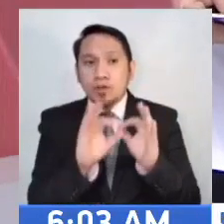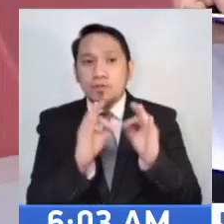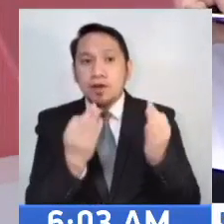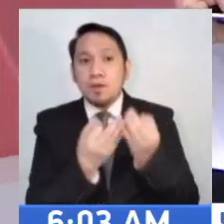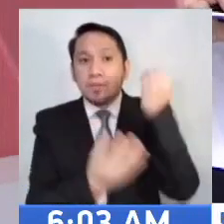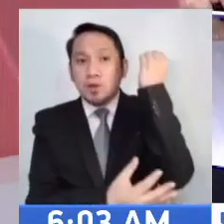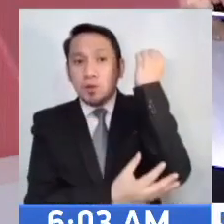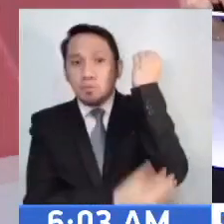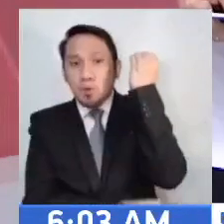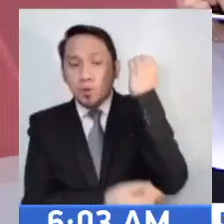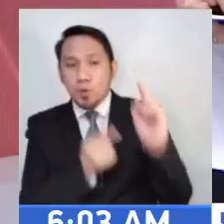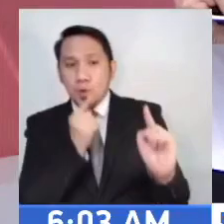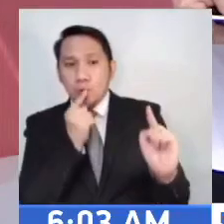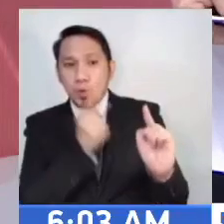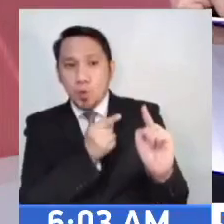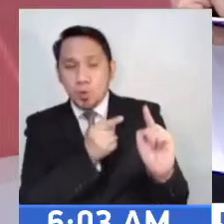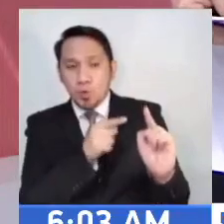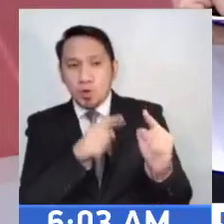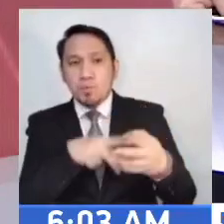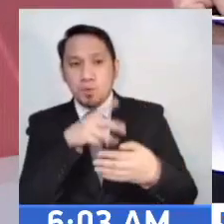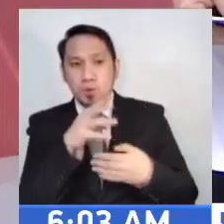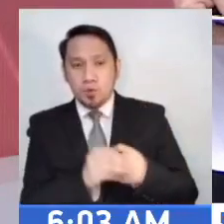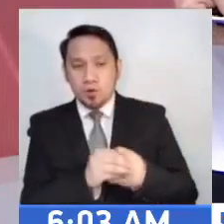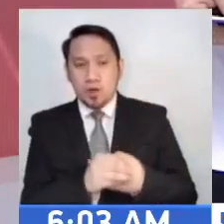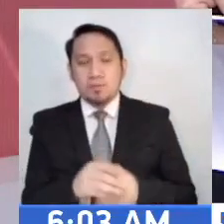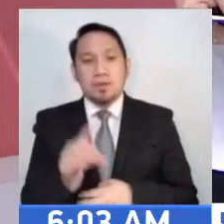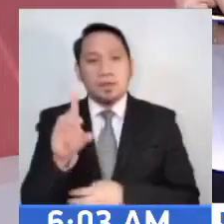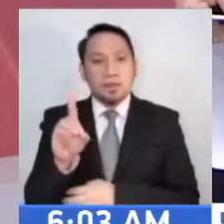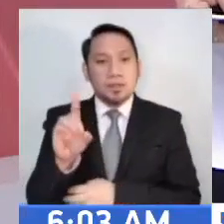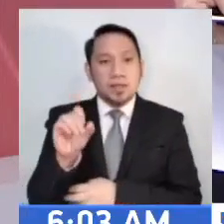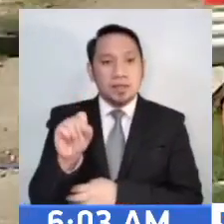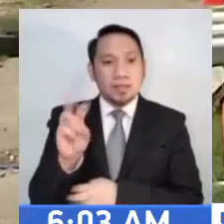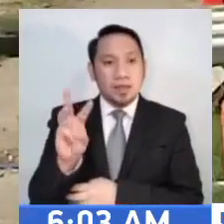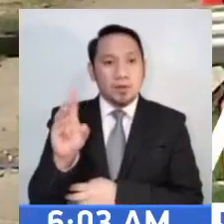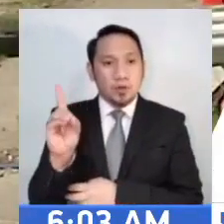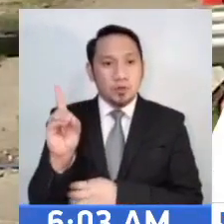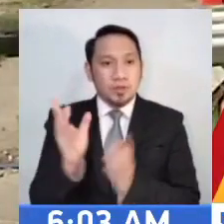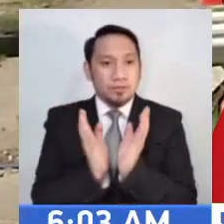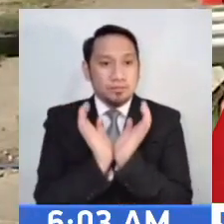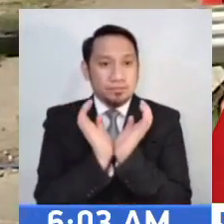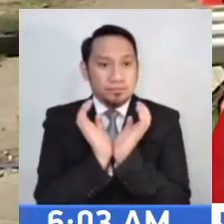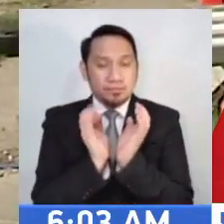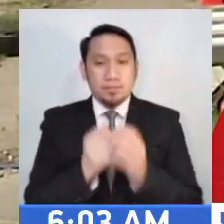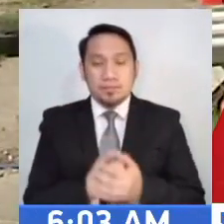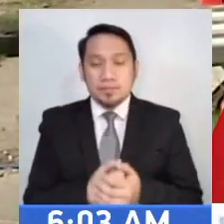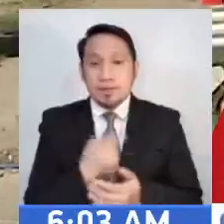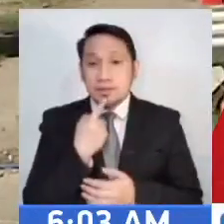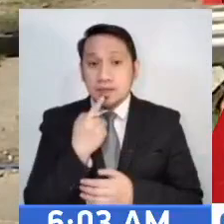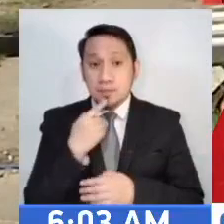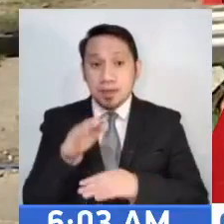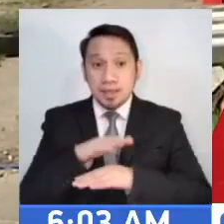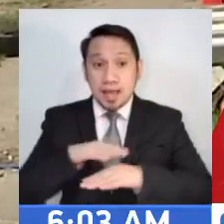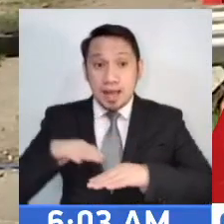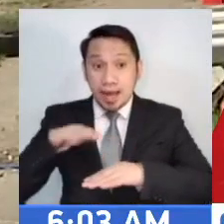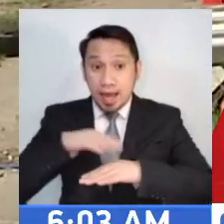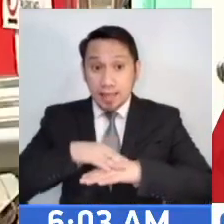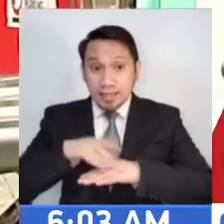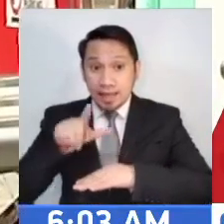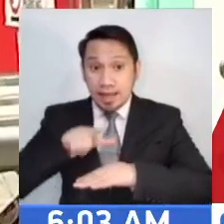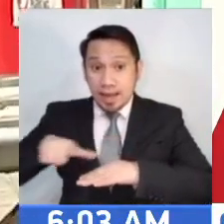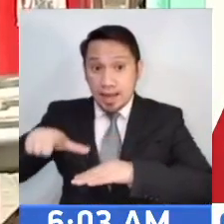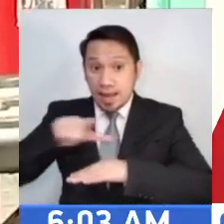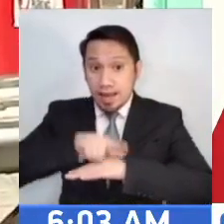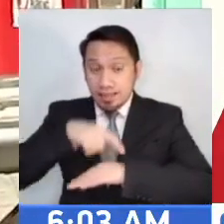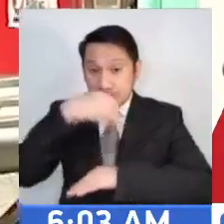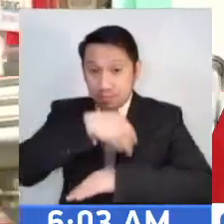Transfer Program ng Department of Social Welfare and Development. Ayon po sa Land Bank, nakatanggap ng tig 1,000 pesos